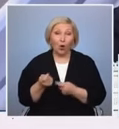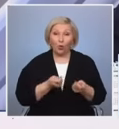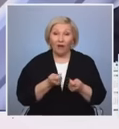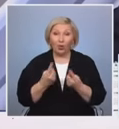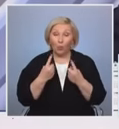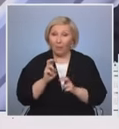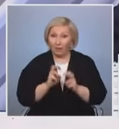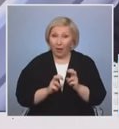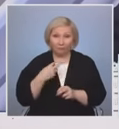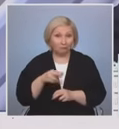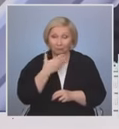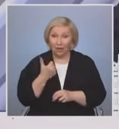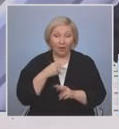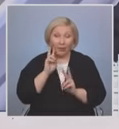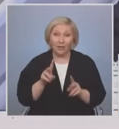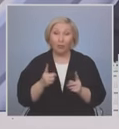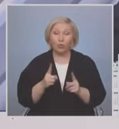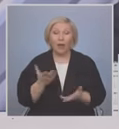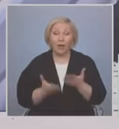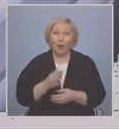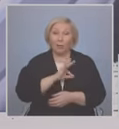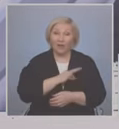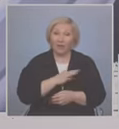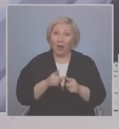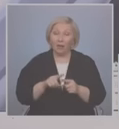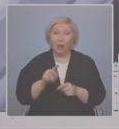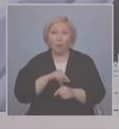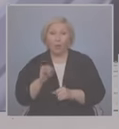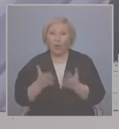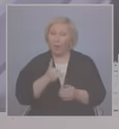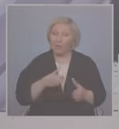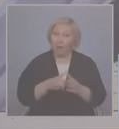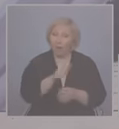нужно для нас. И можете это сделать исключительно через расчетный